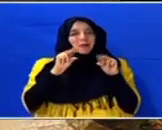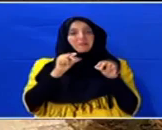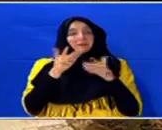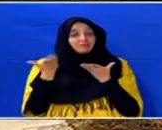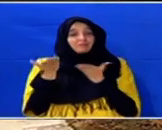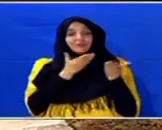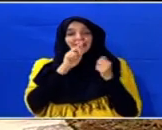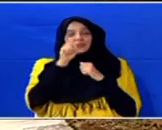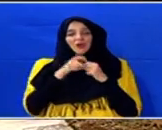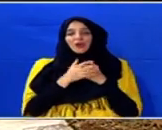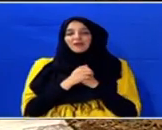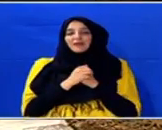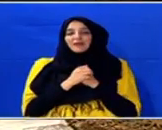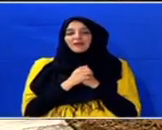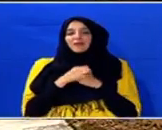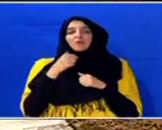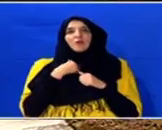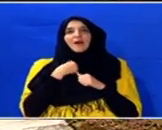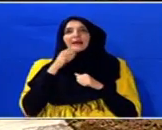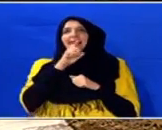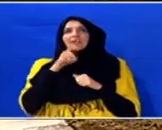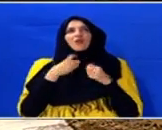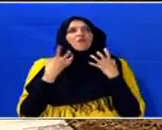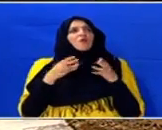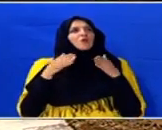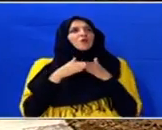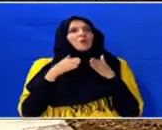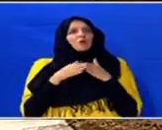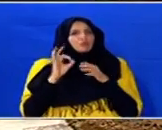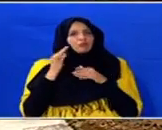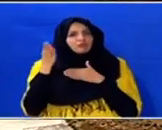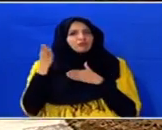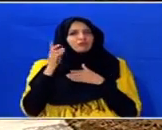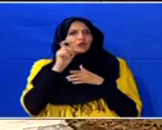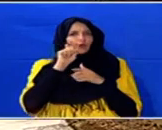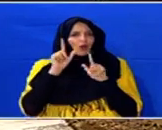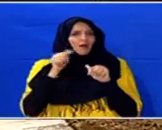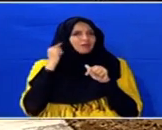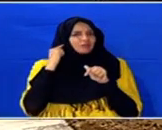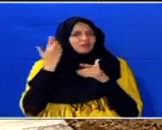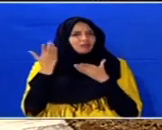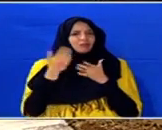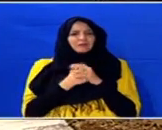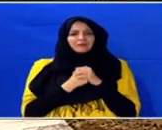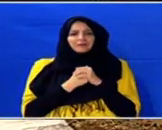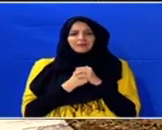سؤالك. عندي واحد السؤال حول حابه نسال فيه برك. او يسمع فيك الشيخ.